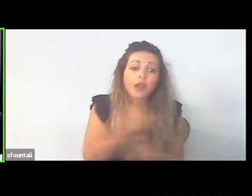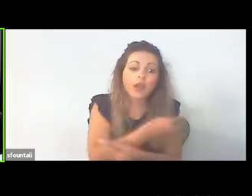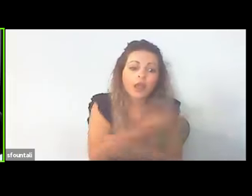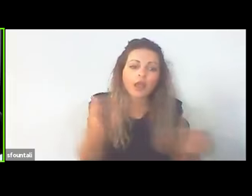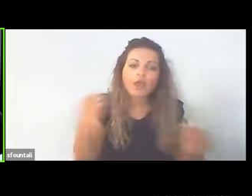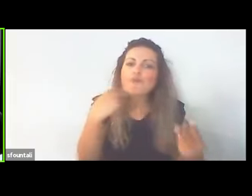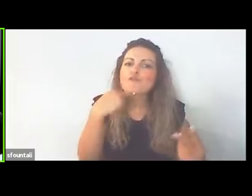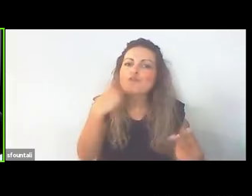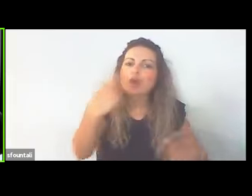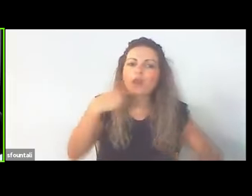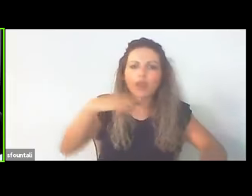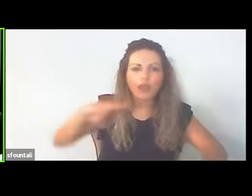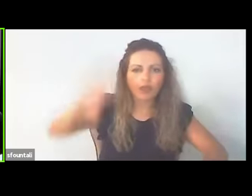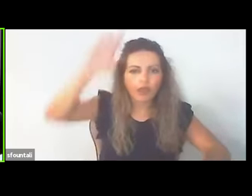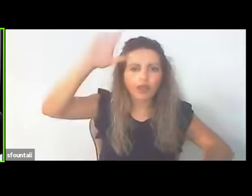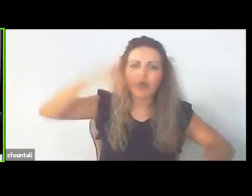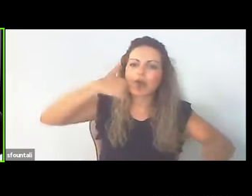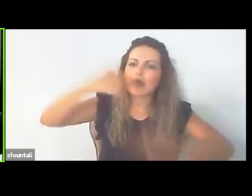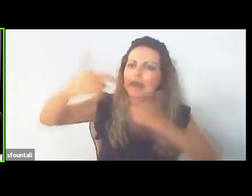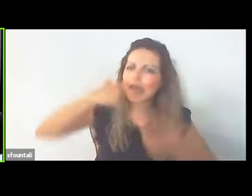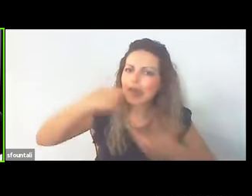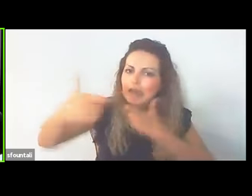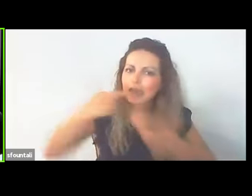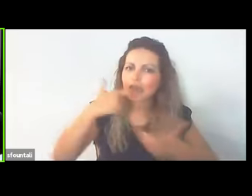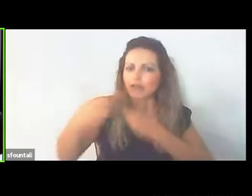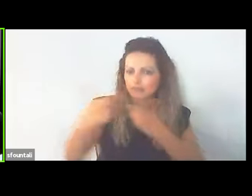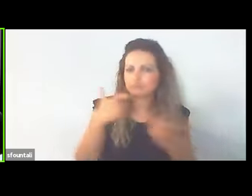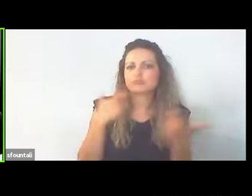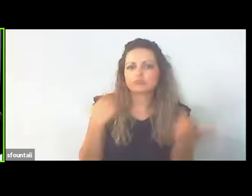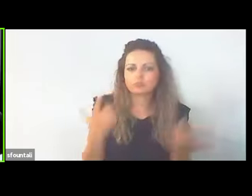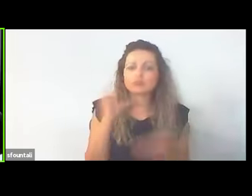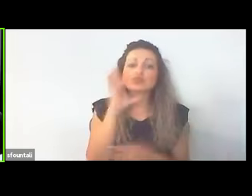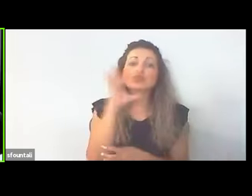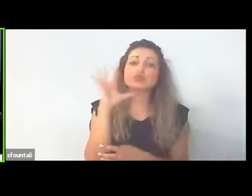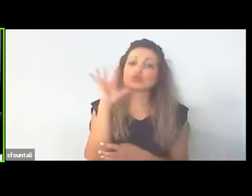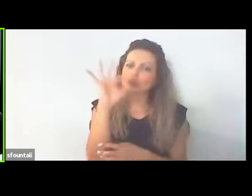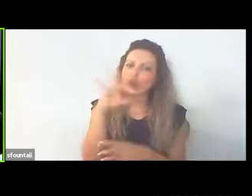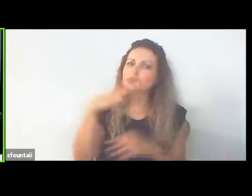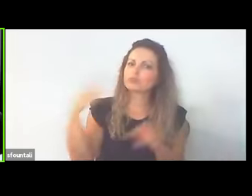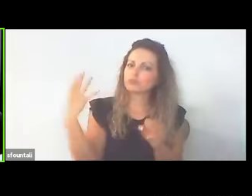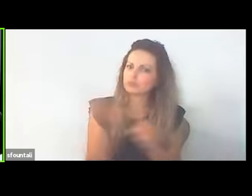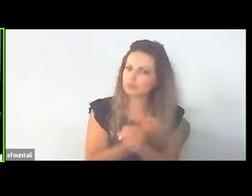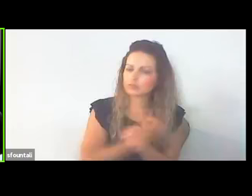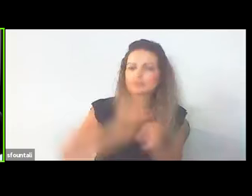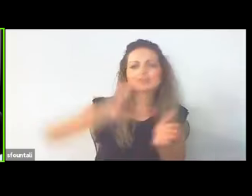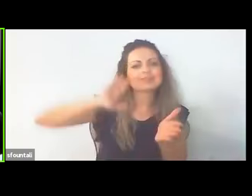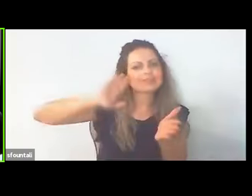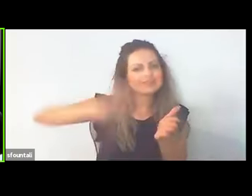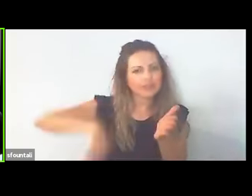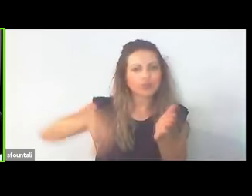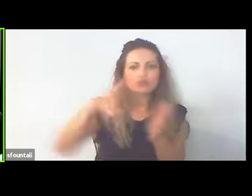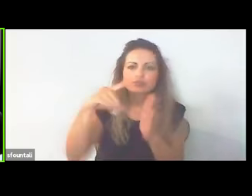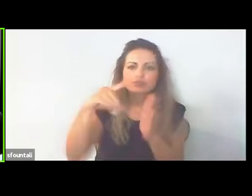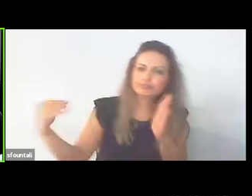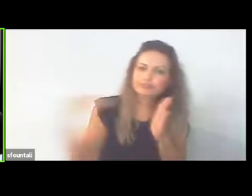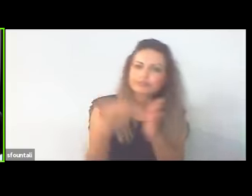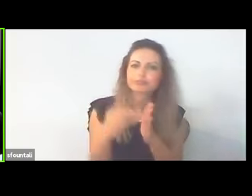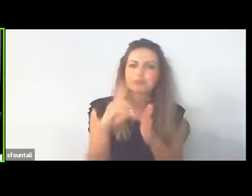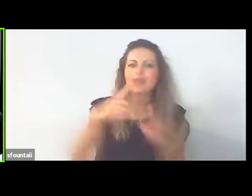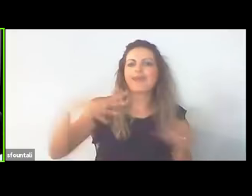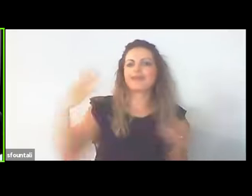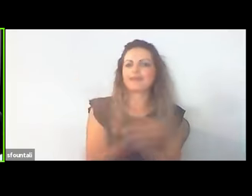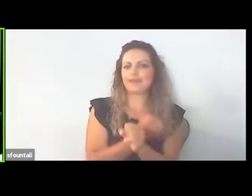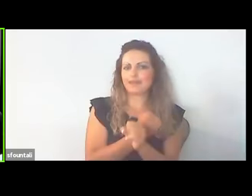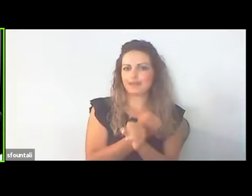που βρίσκονται στην πρώτη γραμμή του αγώνα, ώστε να μπορέσει τελικά να κατοχυρώσει και μια τέτοια νίκη. Με αυτή την έννοια, ήταν